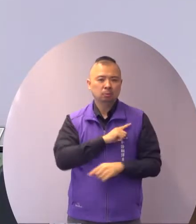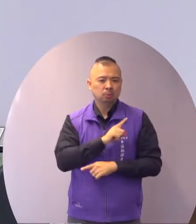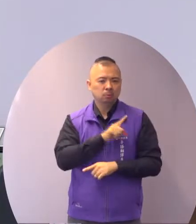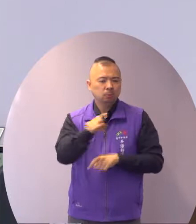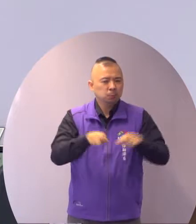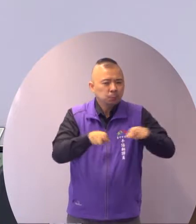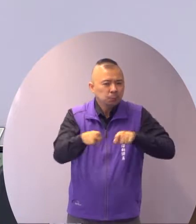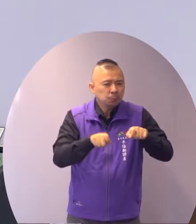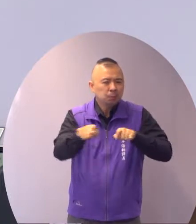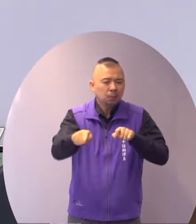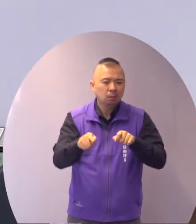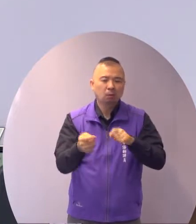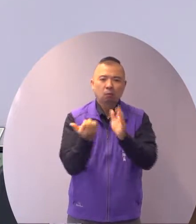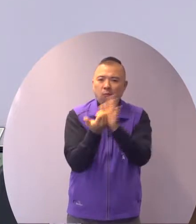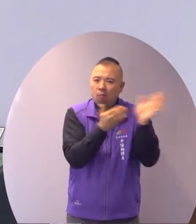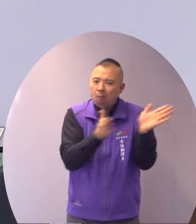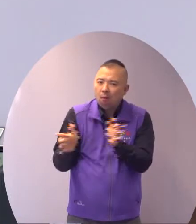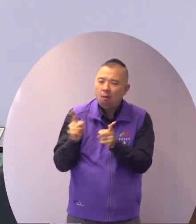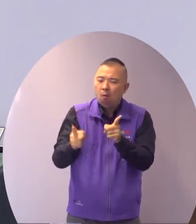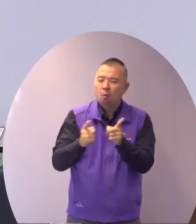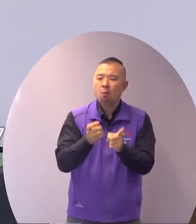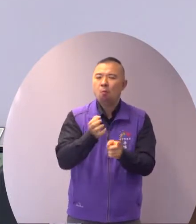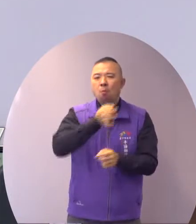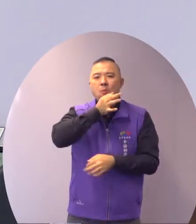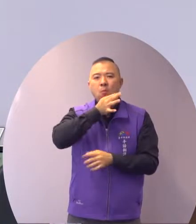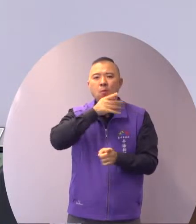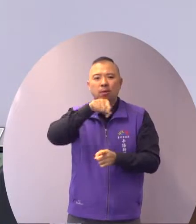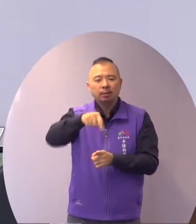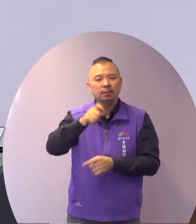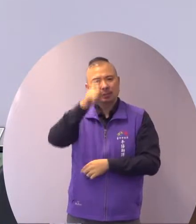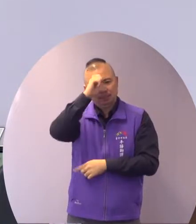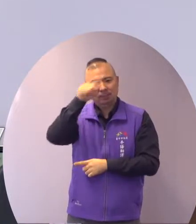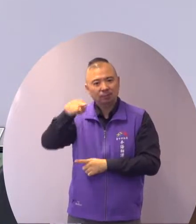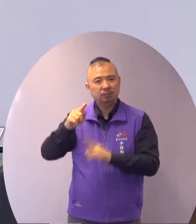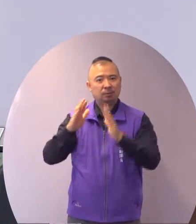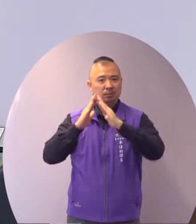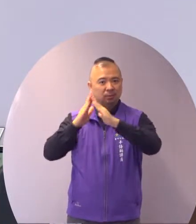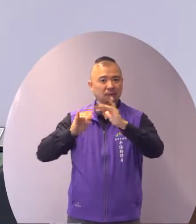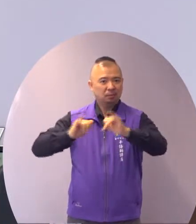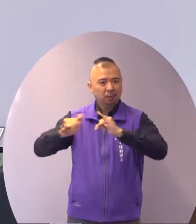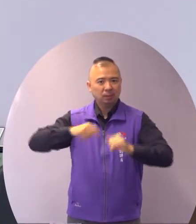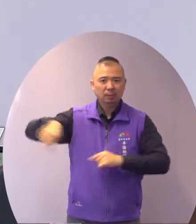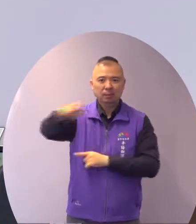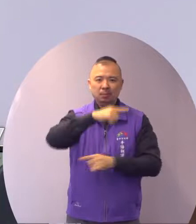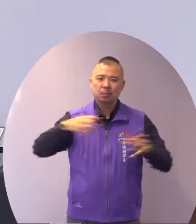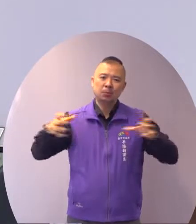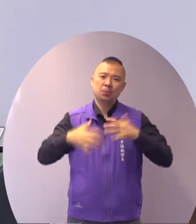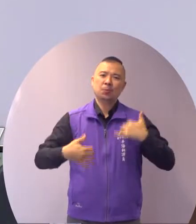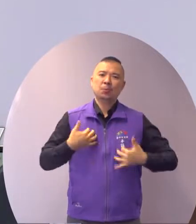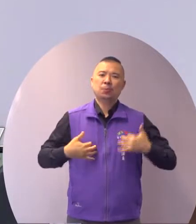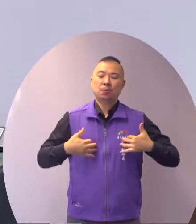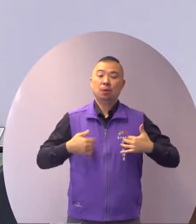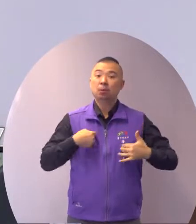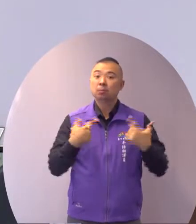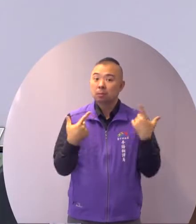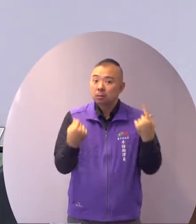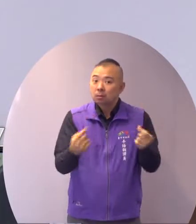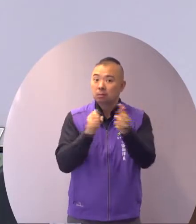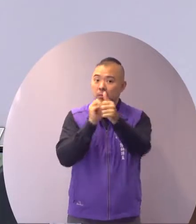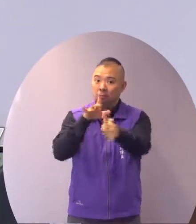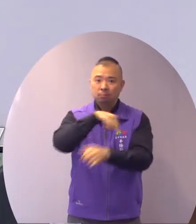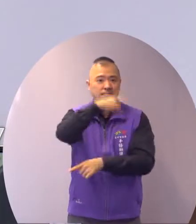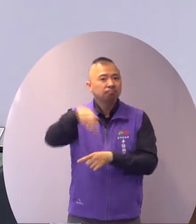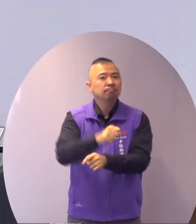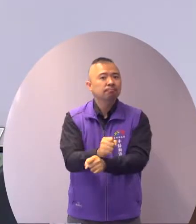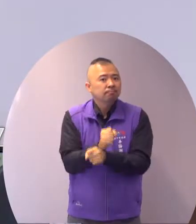节庆活动呢，市民朋友能够共享。那当然我们还在这边也要共同呼吁就